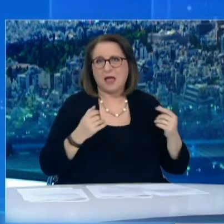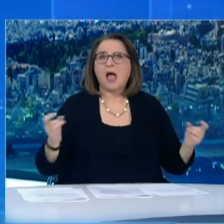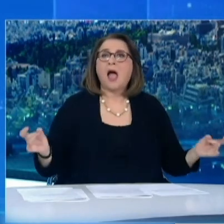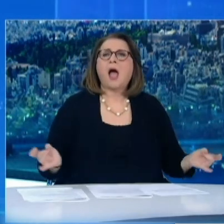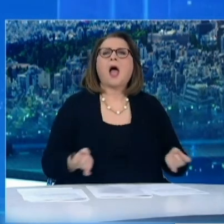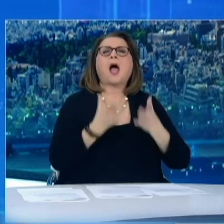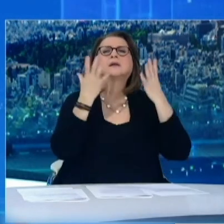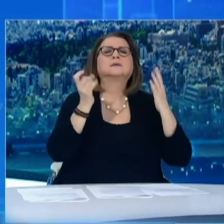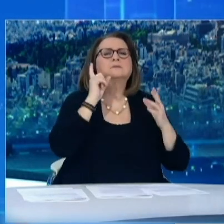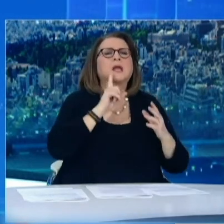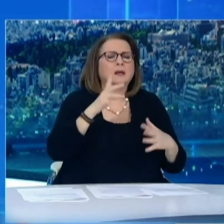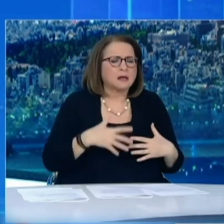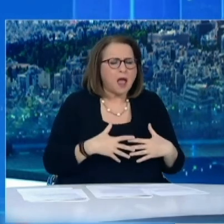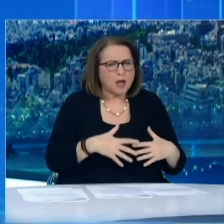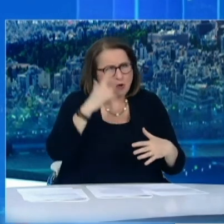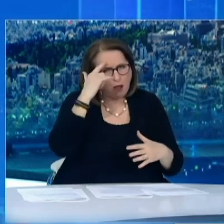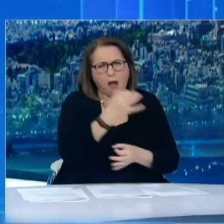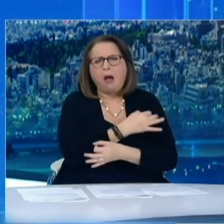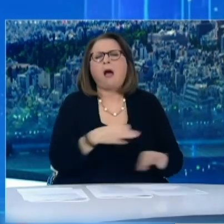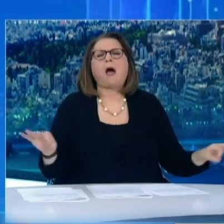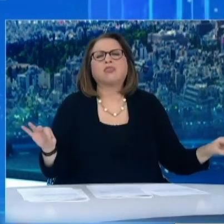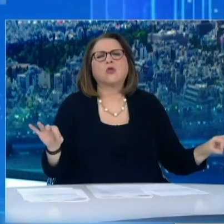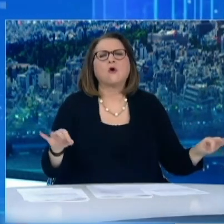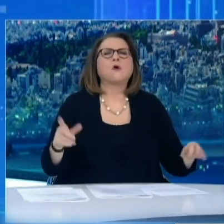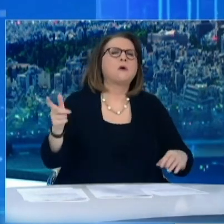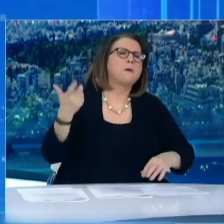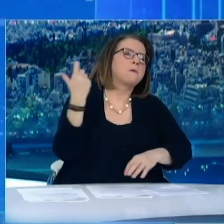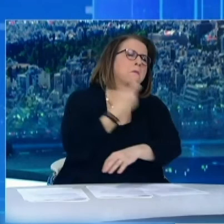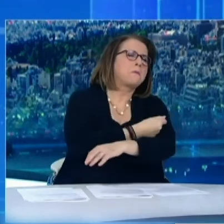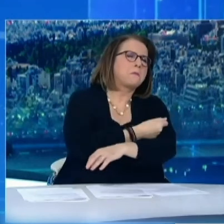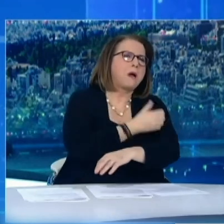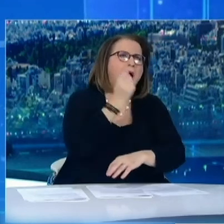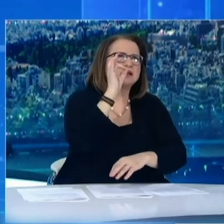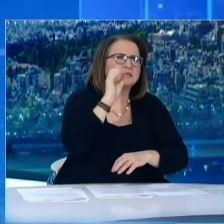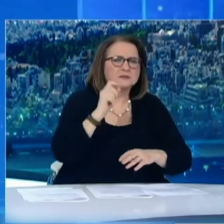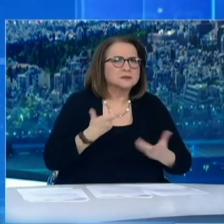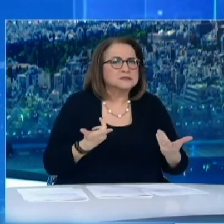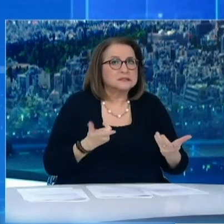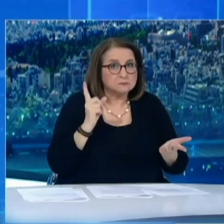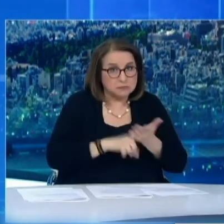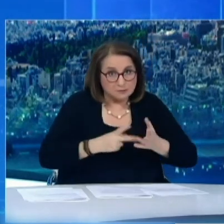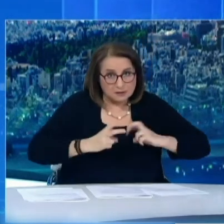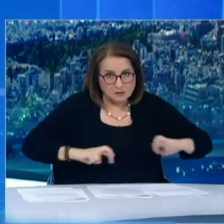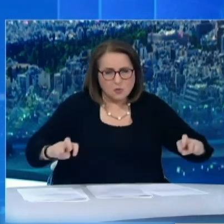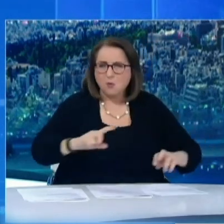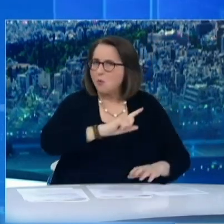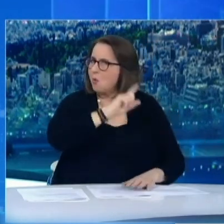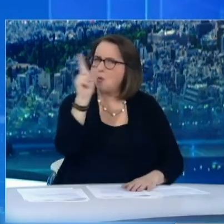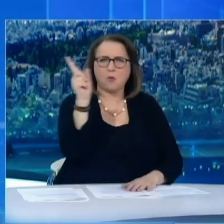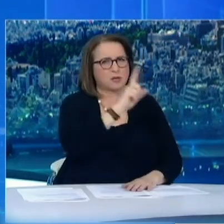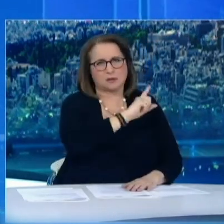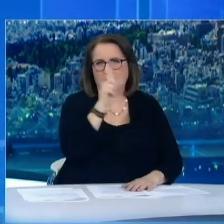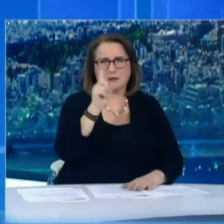να γνωρίζει ότι είναι έγκυος, δεν θα υπάρξει κανένα πρόβλημα. Ούτε διακοπή κοίησης, ούτε